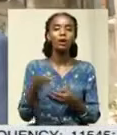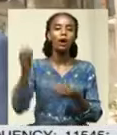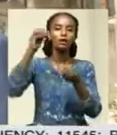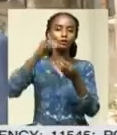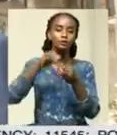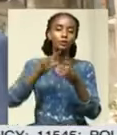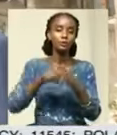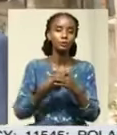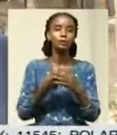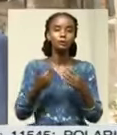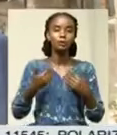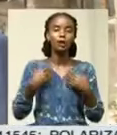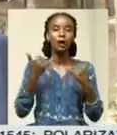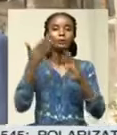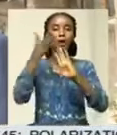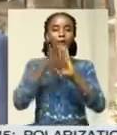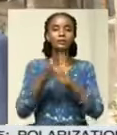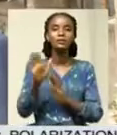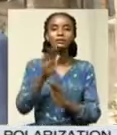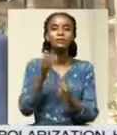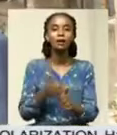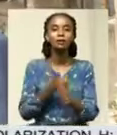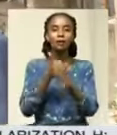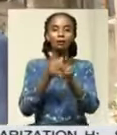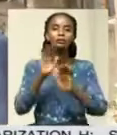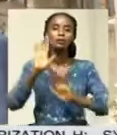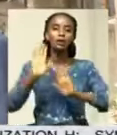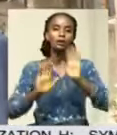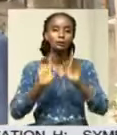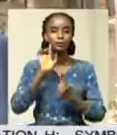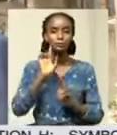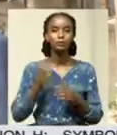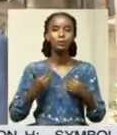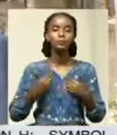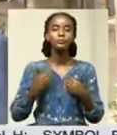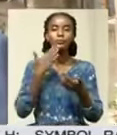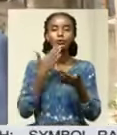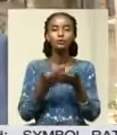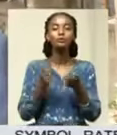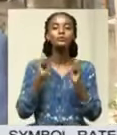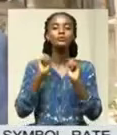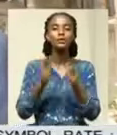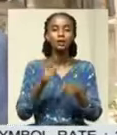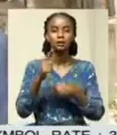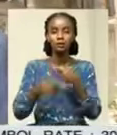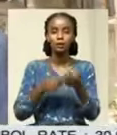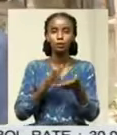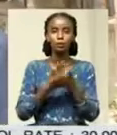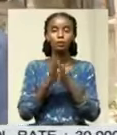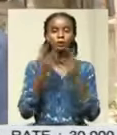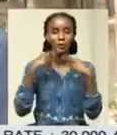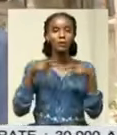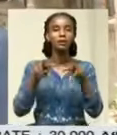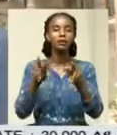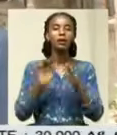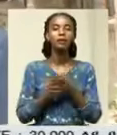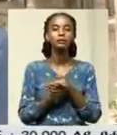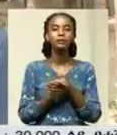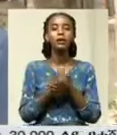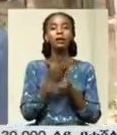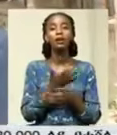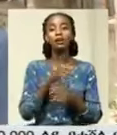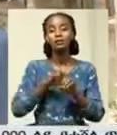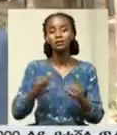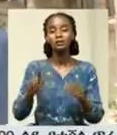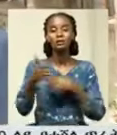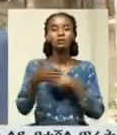ያስጀመርናቸውም ነበሩ። አሁን አፈጻጸማቸውን ተከታትለን እየገመገምን ያለ ነው። በጥሩ ፍጥነት እየሄዱ መሆናቸውን ተመልክተናል። ነገር ግን